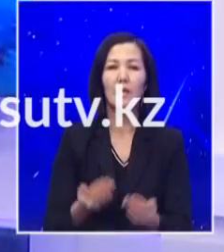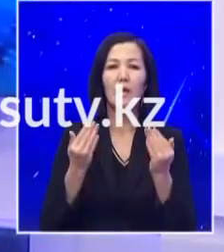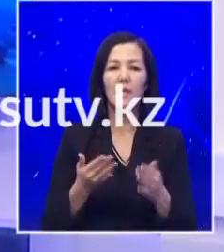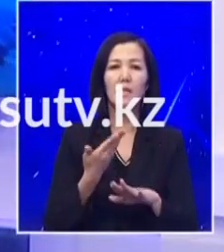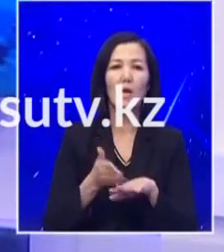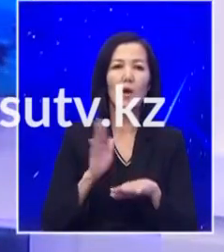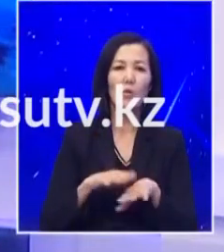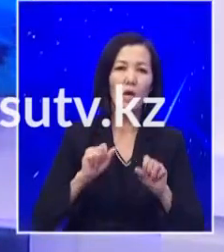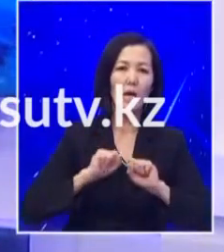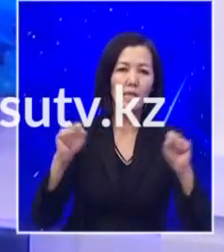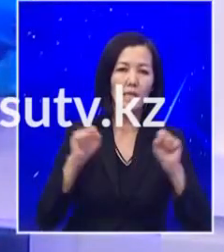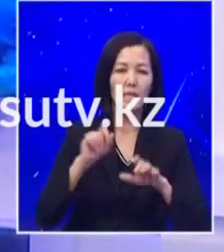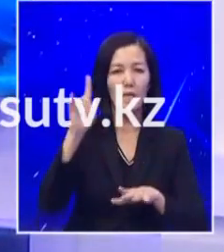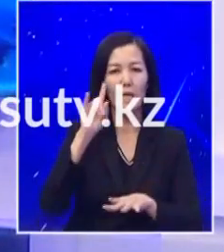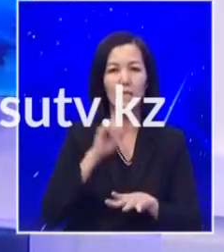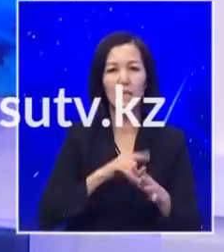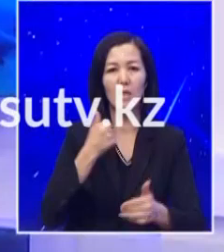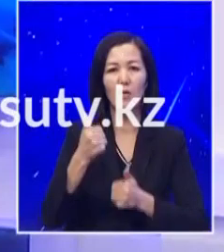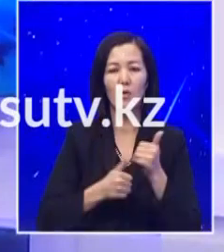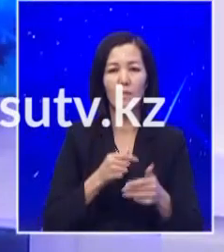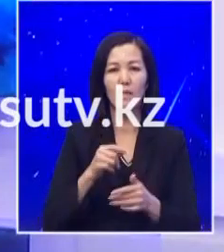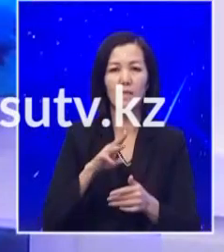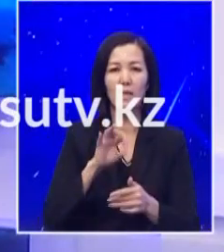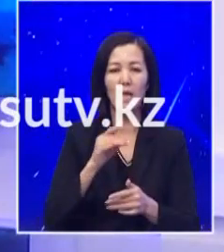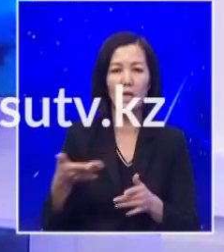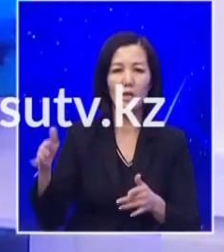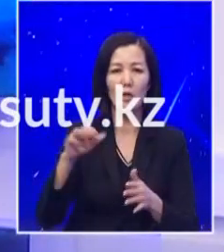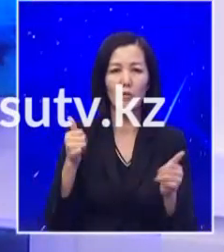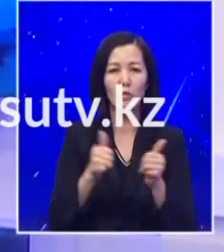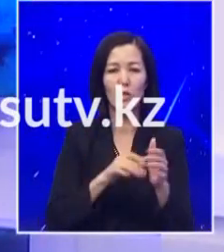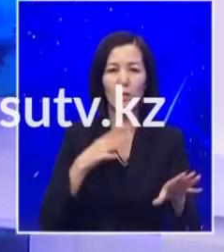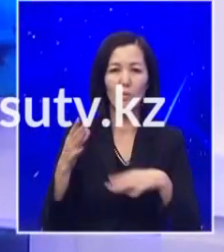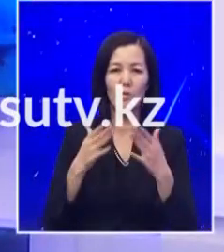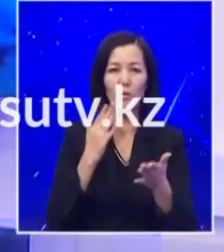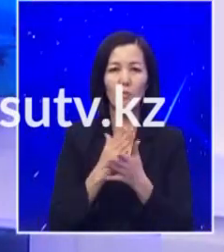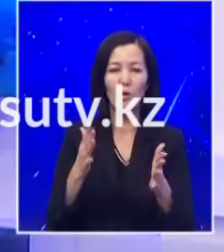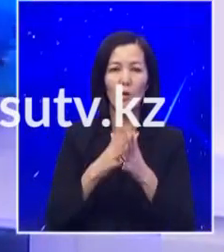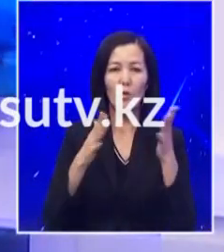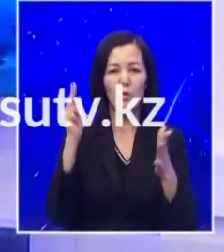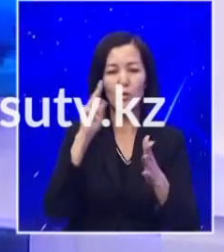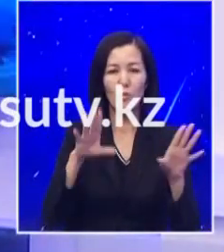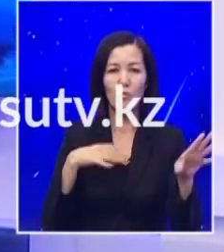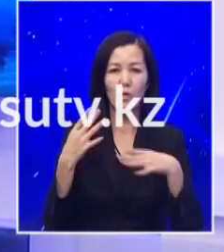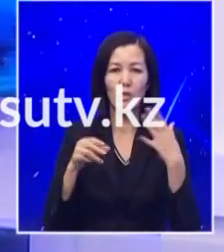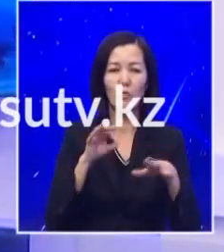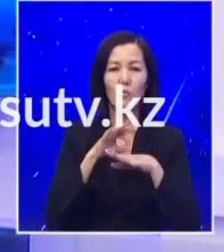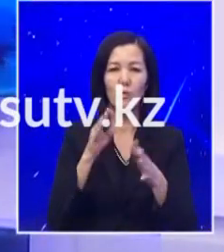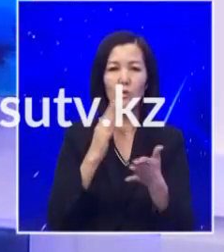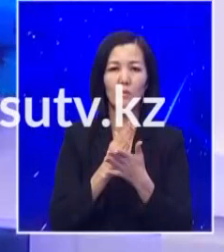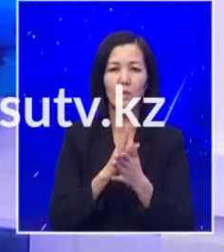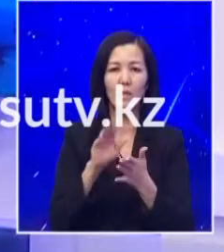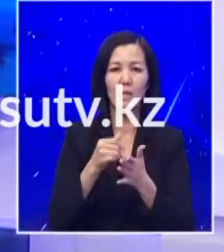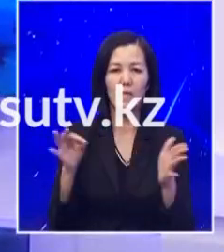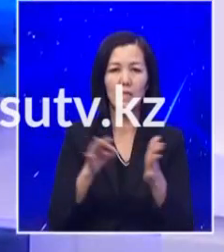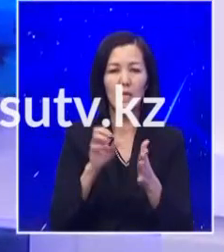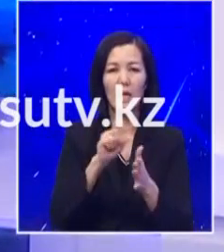Қазір ауыр атлетикадан Қазақстан құрамасы Талғар өңіріндегі тау бөктерінде жүр. Олар мұнда кеңейтілген оқу жаттығу жиындарын өткізіп жатыр.